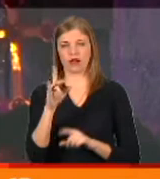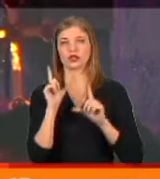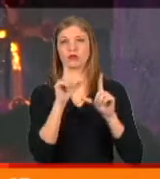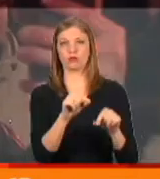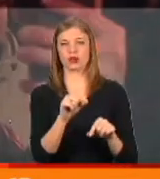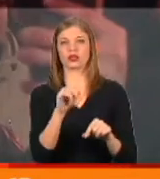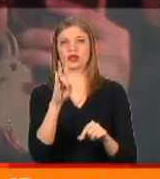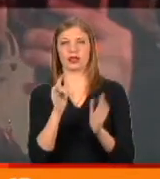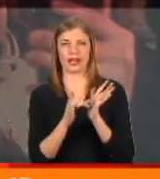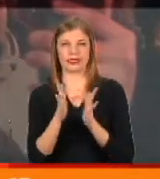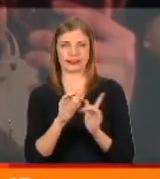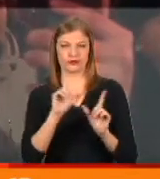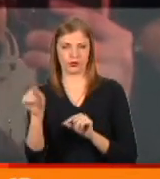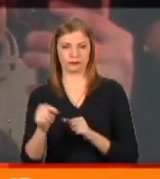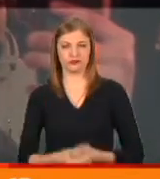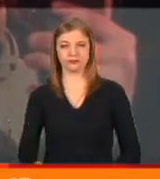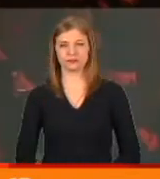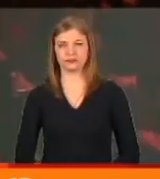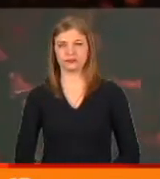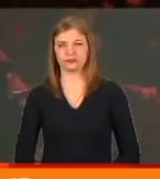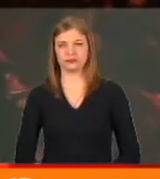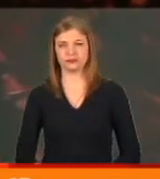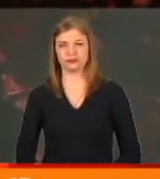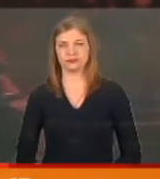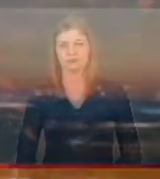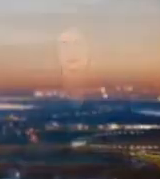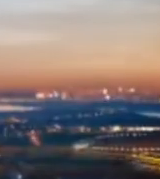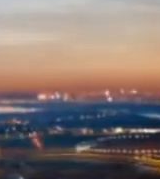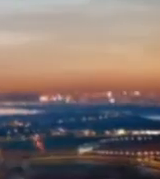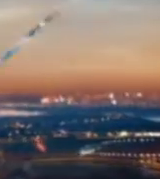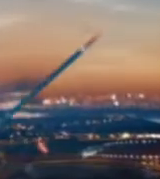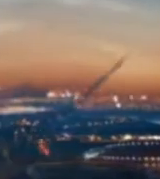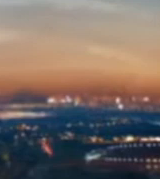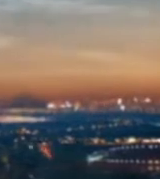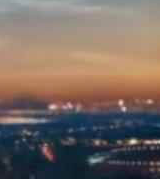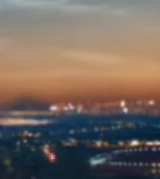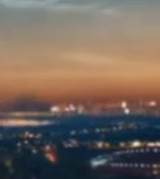поїде вже на Різдво. Євгенія Мотрич, Андрій Барков, програма «Вікна», СТБ.